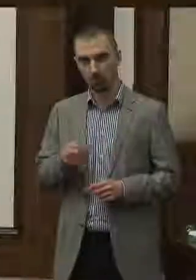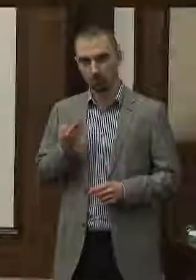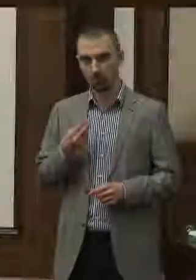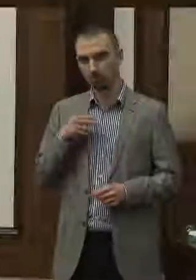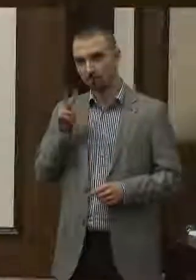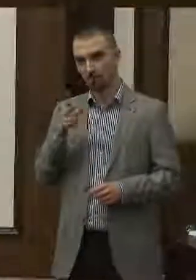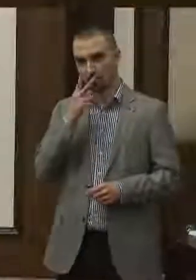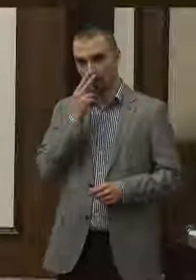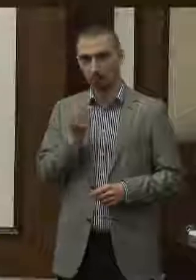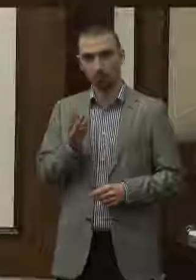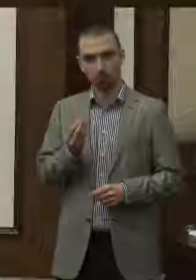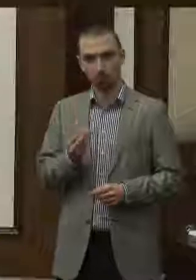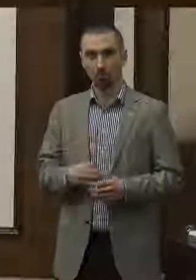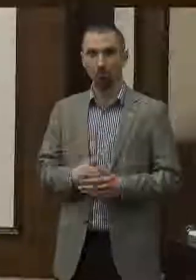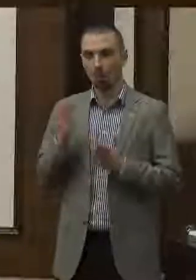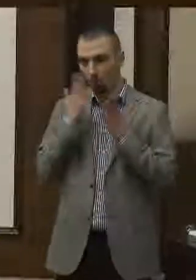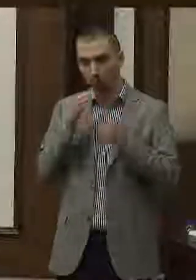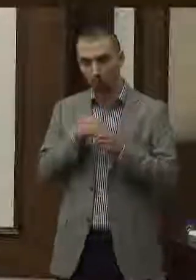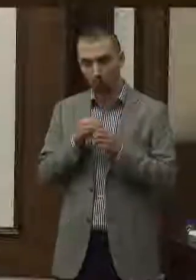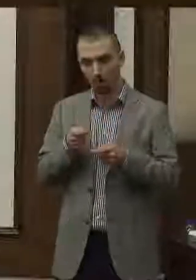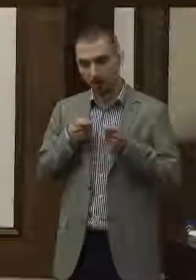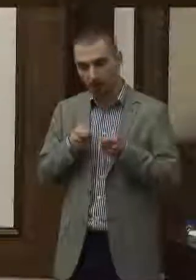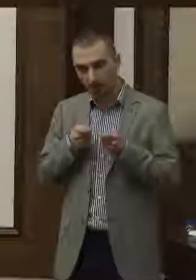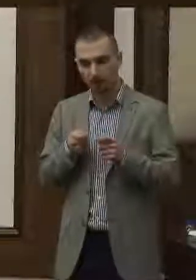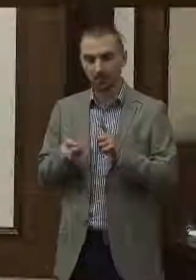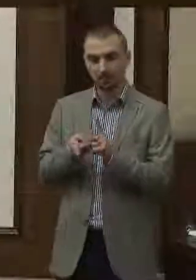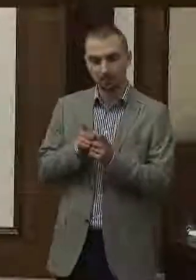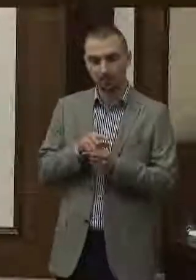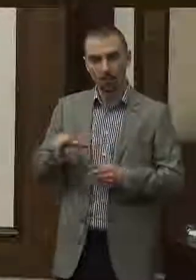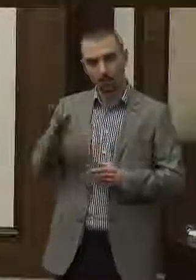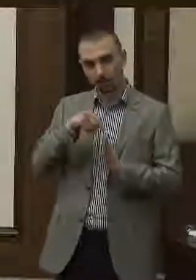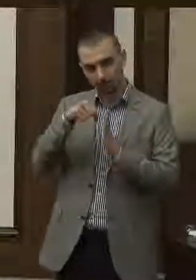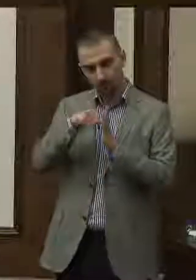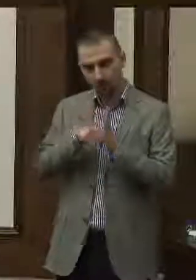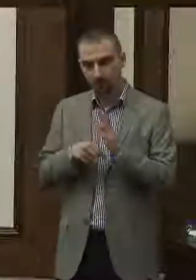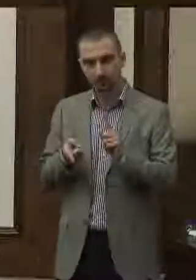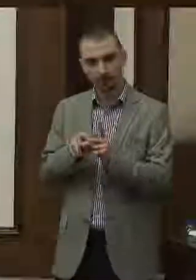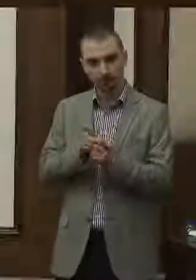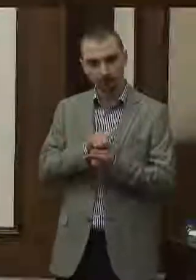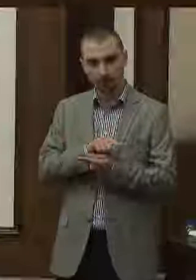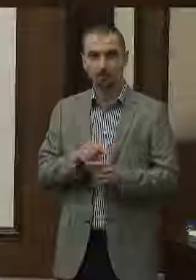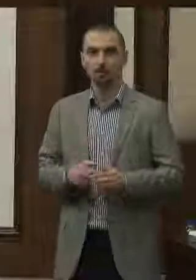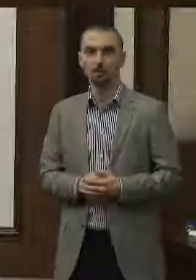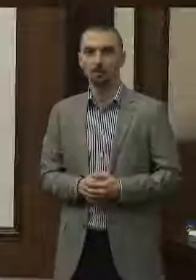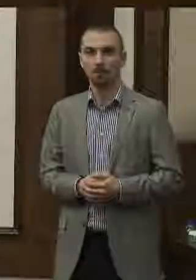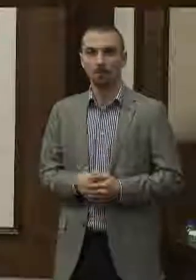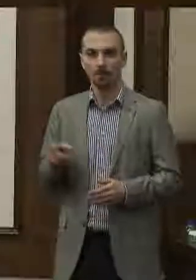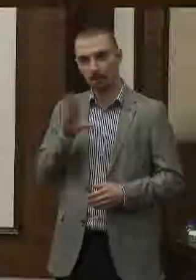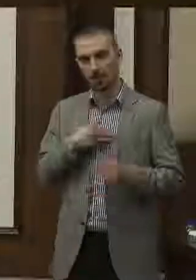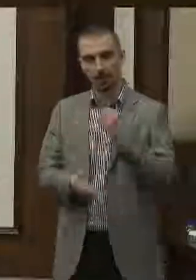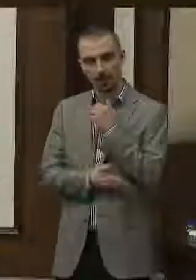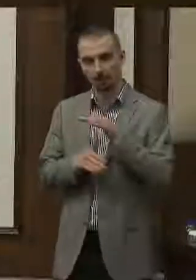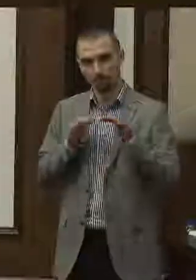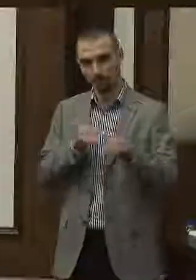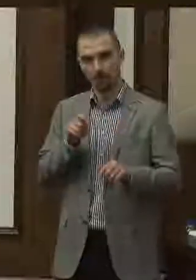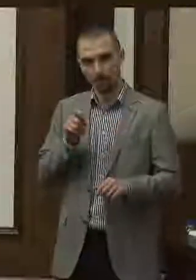Yani okulla, okumakla, eğitimle, kitapla ilgili verilecek olan her türlü hizmete sonuna kadar desteğiz,